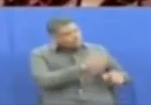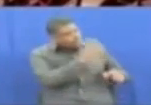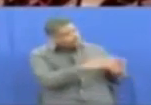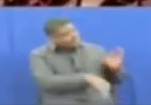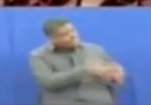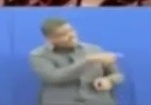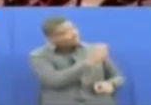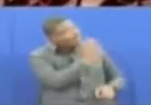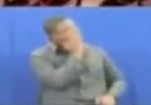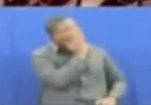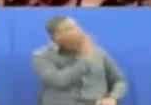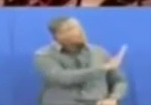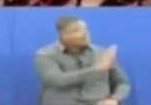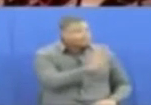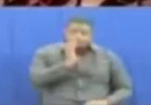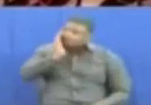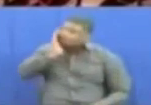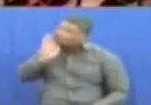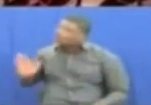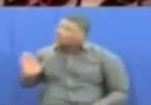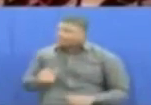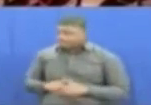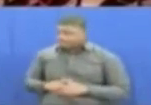Mtufikishie pole hizo kama bunge kwa wananchi wetu.